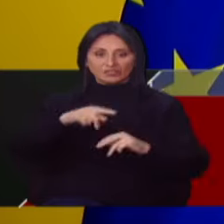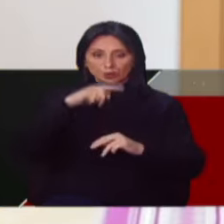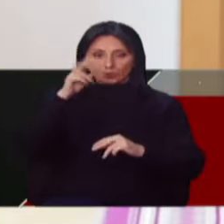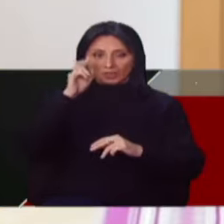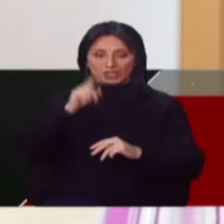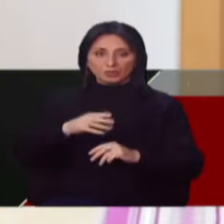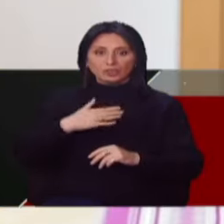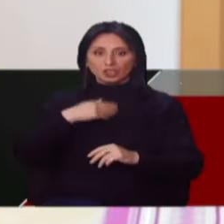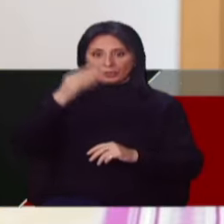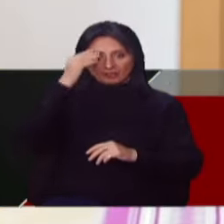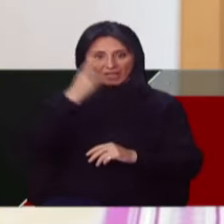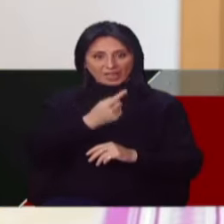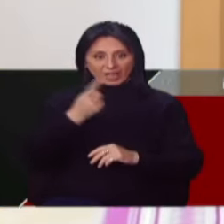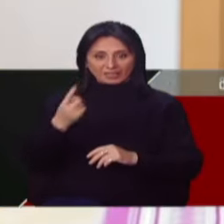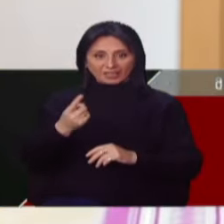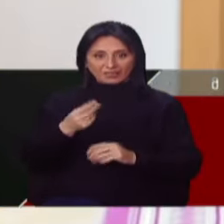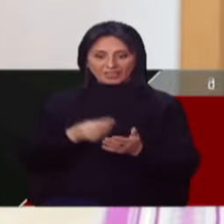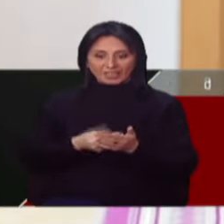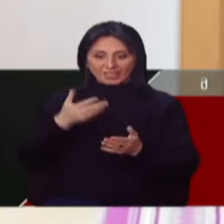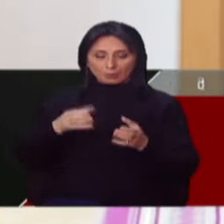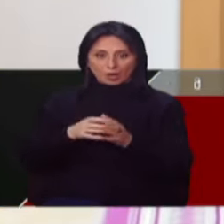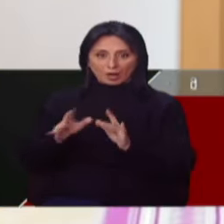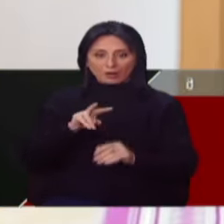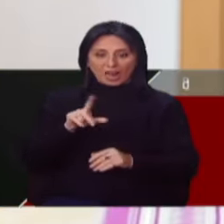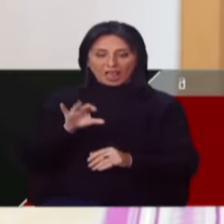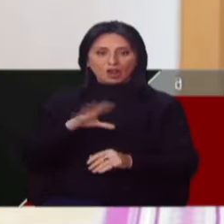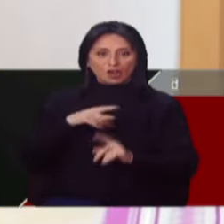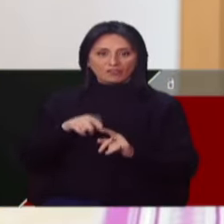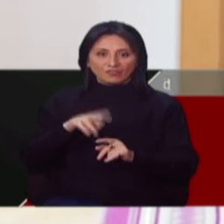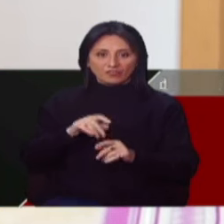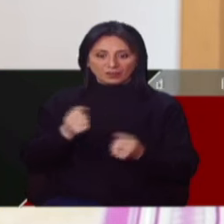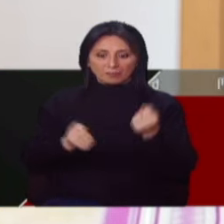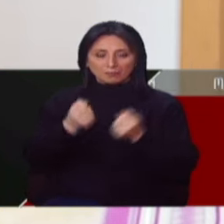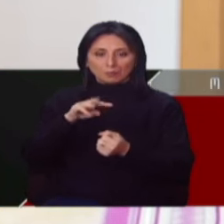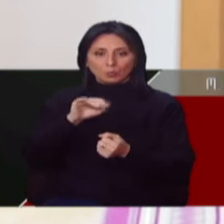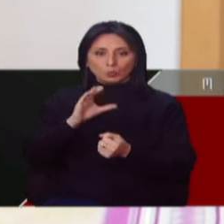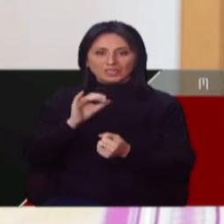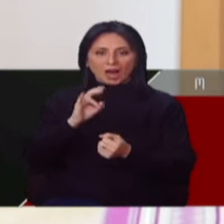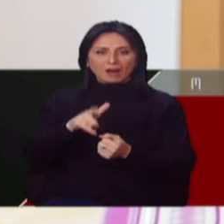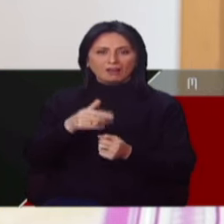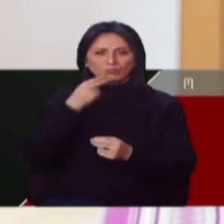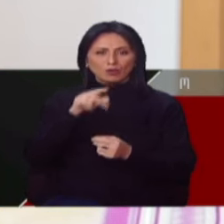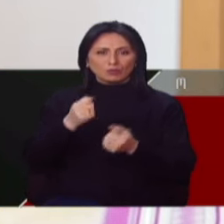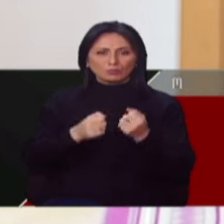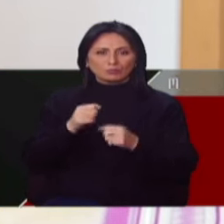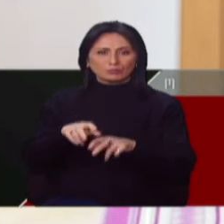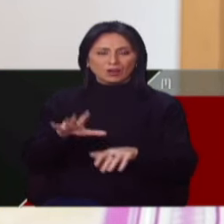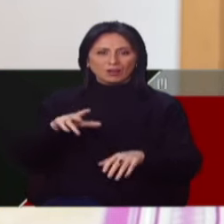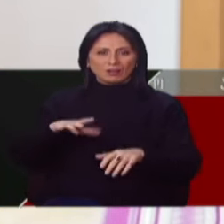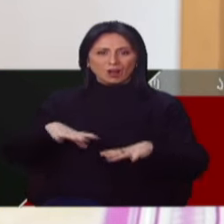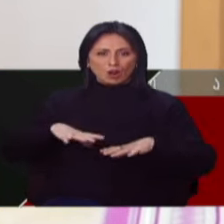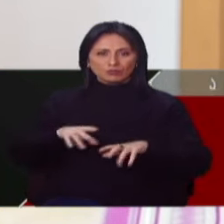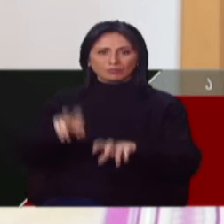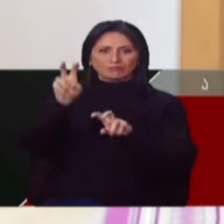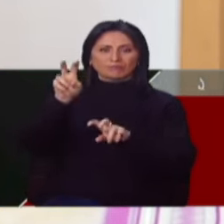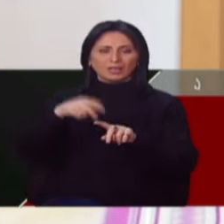რუსული ხელისუფლება. ჩემი აზრით, ერთადერთი ღირებული კამპანია ლელოს რაც ჰქონდა, იყო მუსტანგი. კიდან გამომდინარე, რომ ერთი დღეც არ უვლია